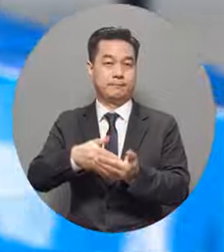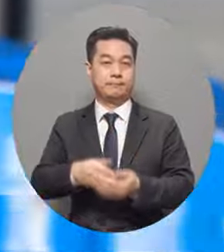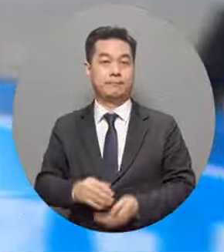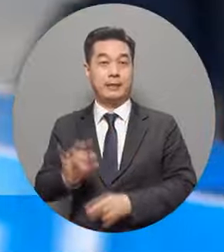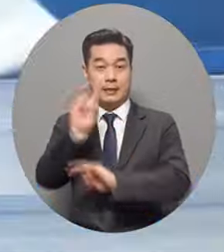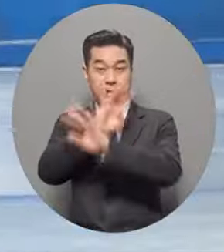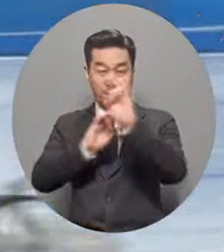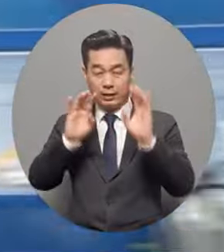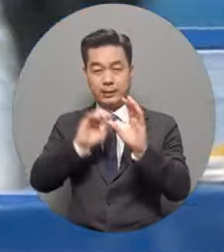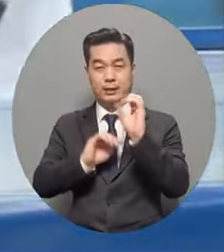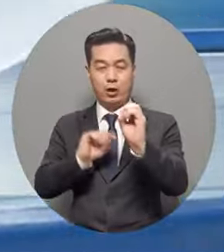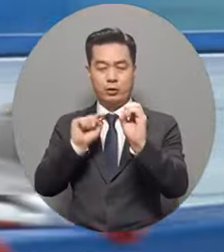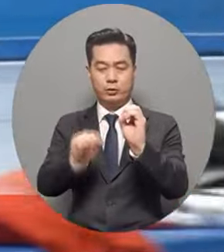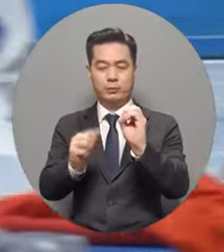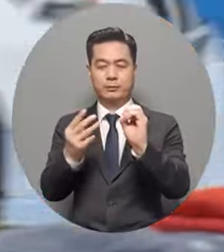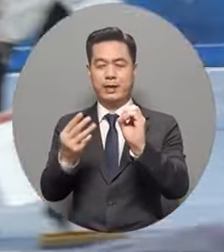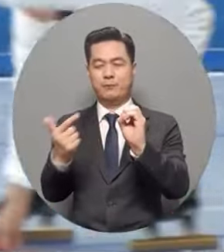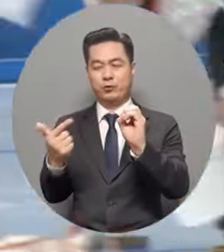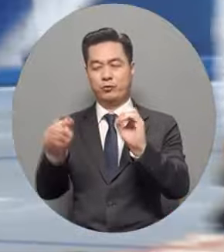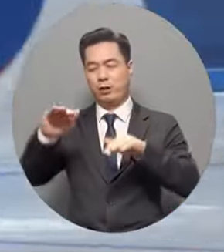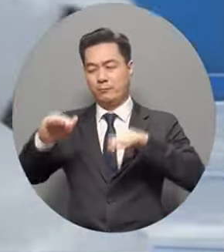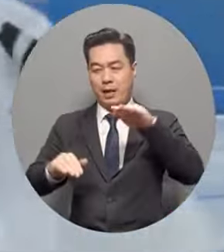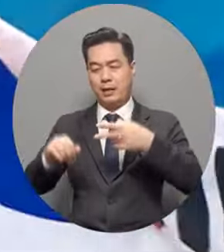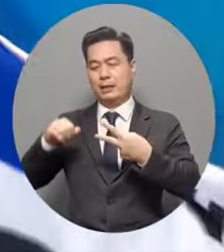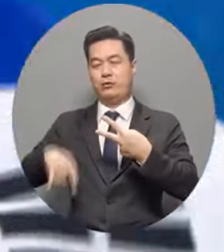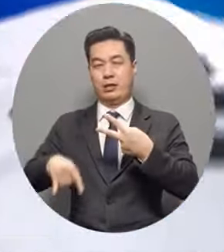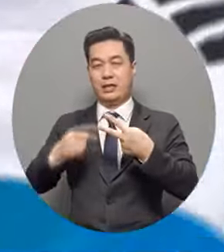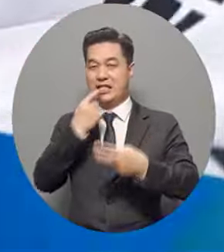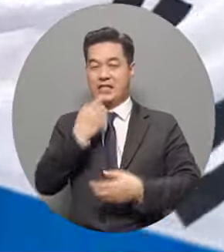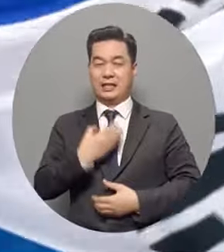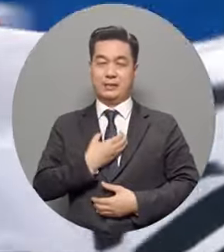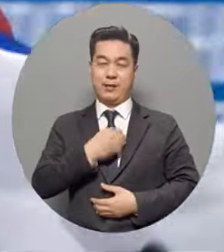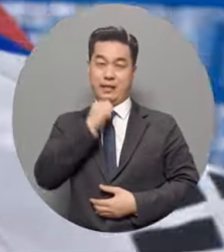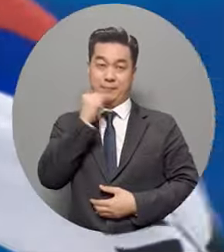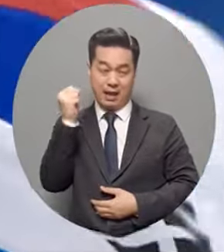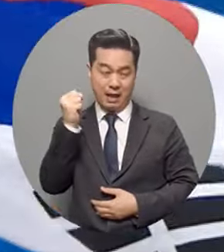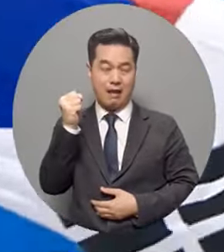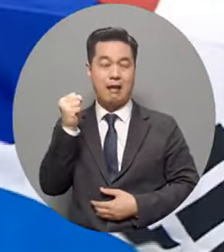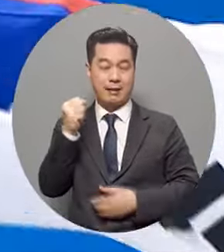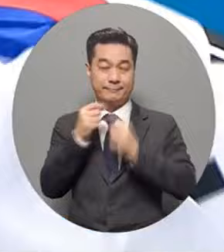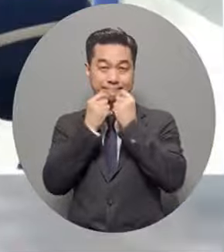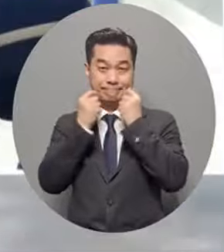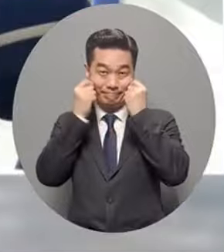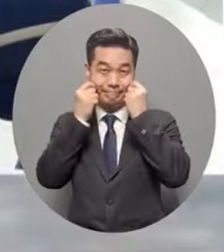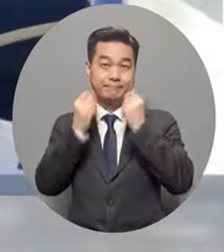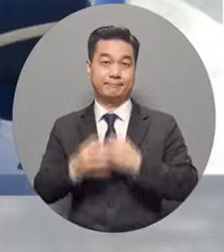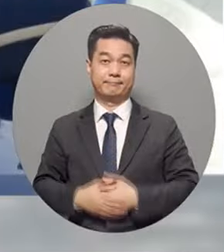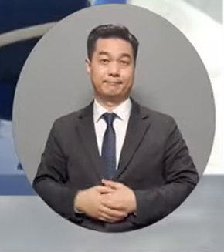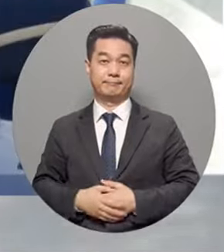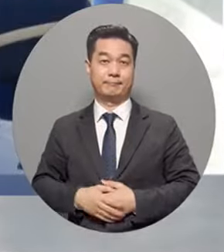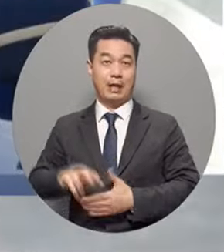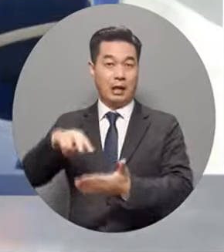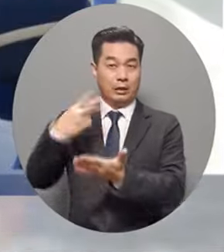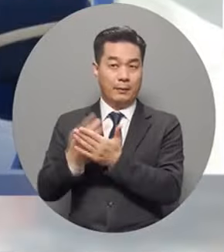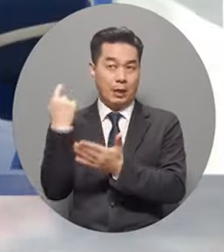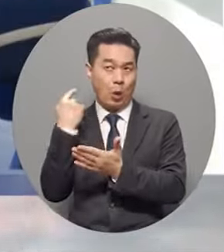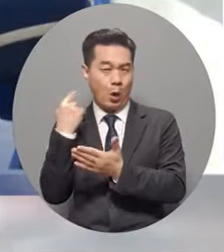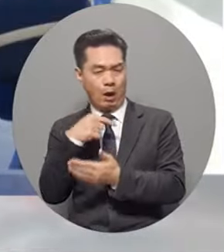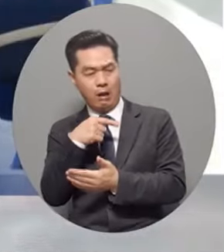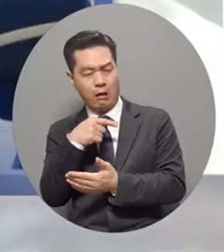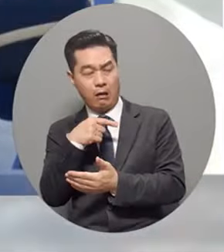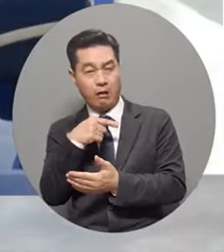데일먼에 0.36초 뒤진 은메달. 아쉬울 만도 했지만 환하게 웃었습니다. 넘어진 소리 듣고